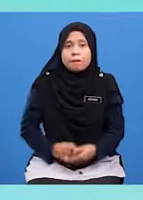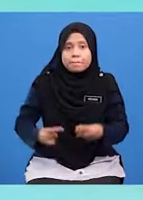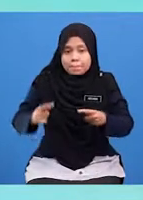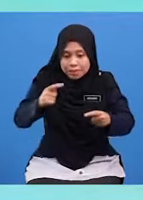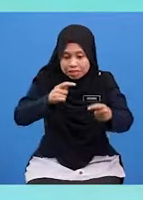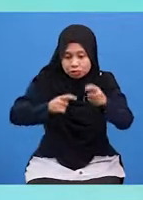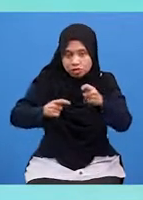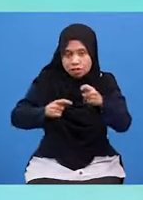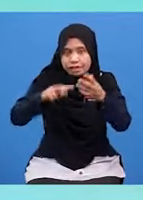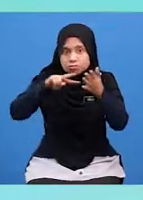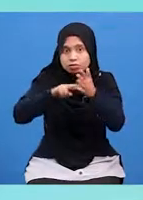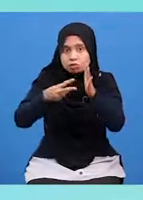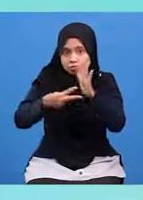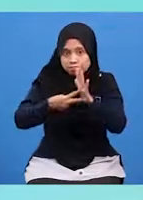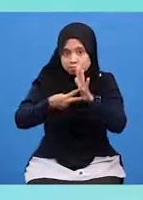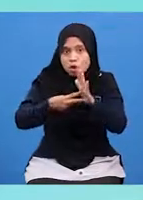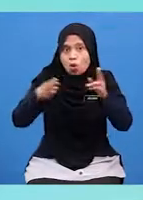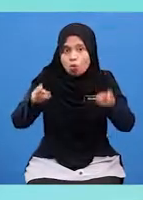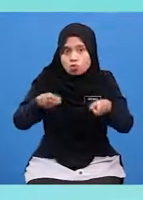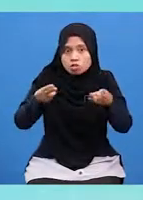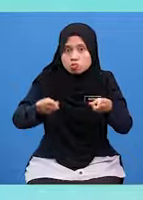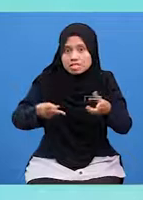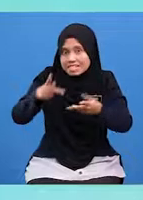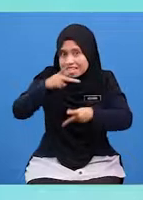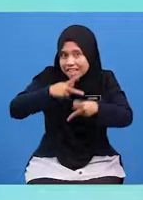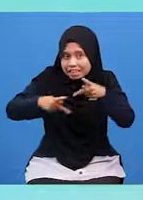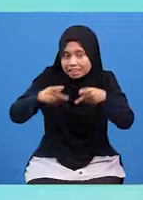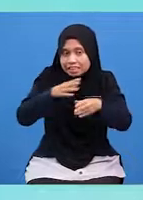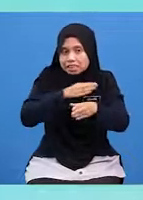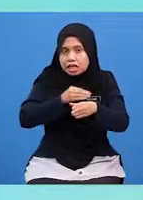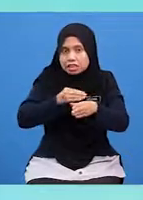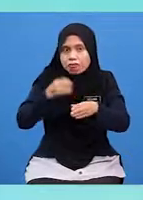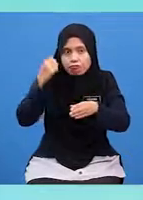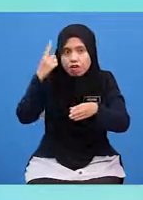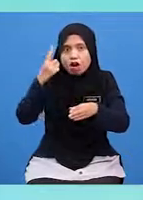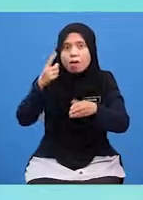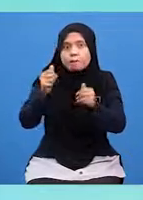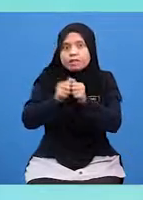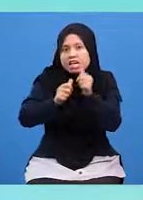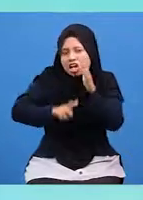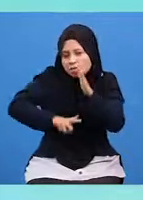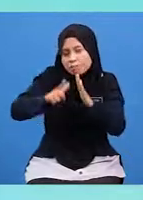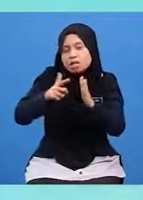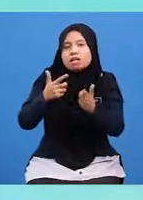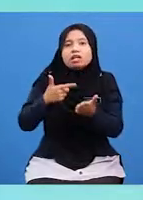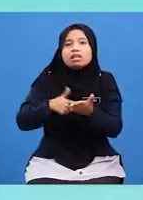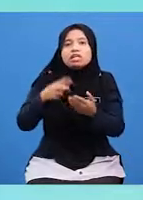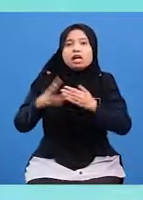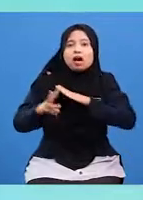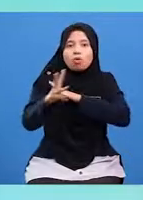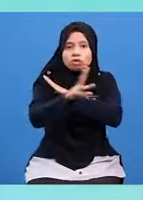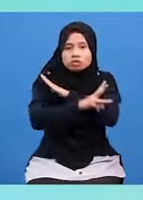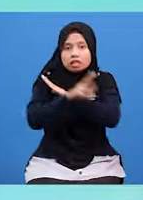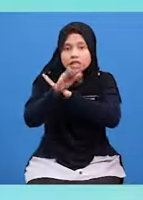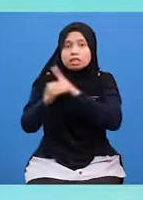Penerokaan pula bermaksud usaha-usaha mengkaji dan menyelidik dengan lebih mendalam di kawasan